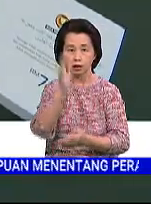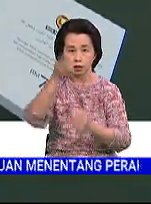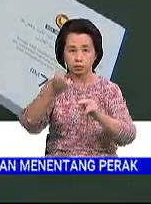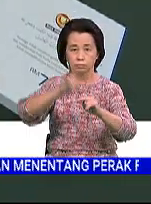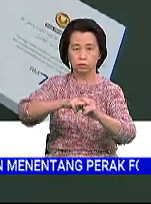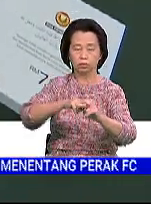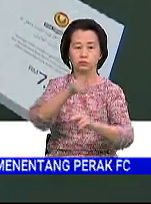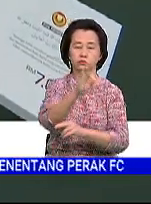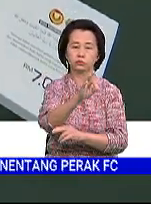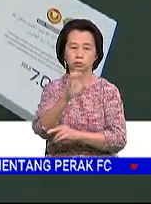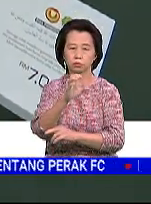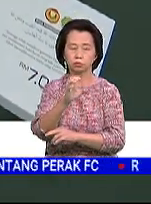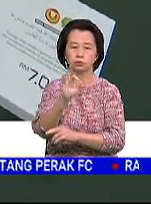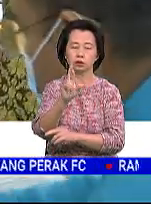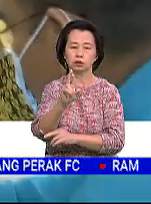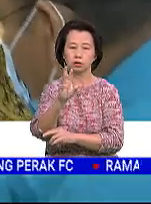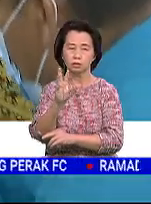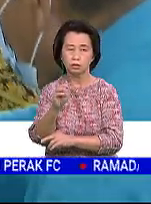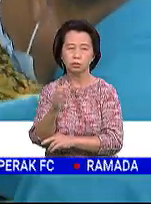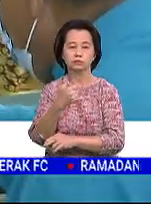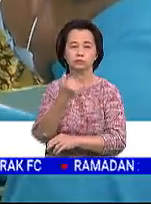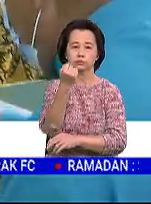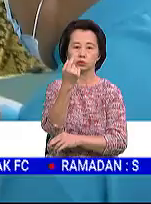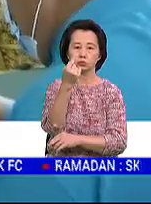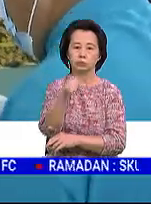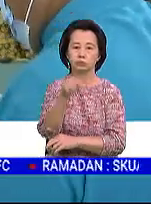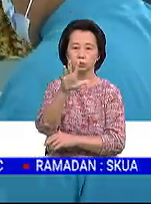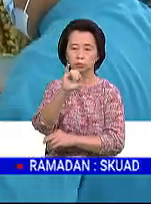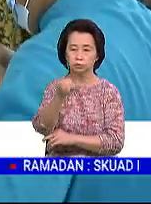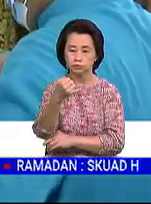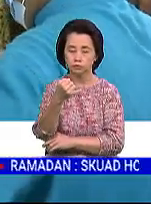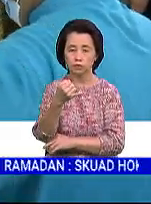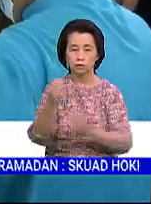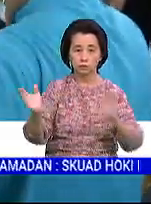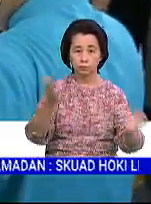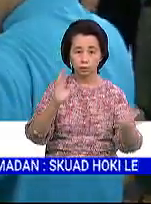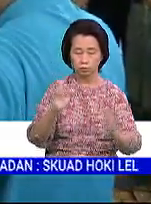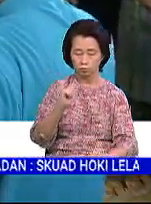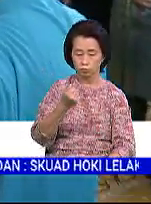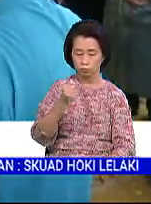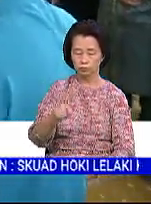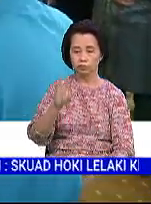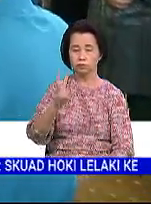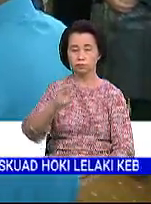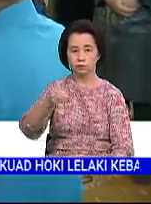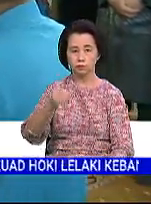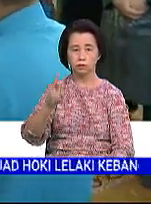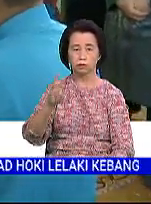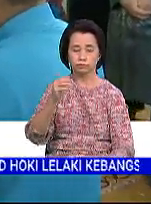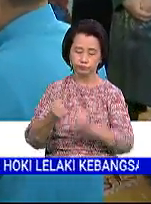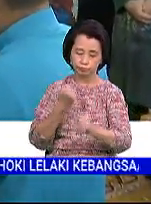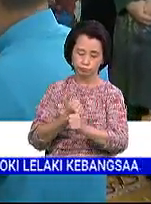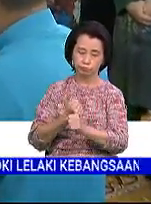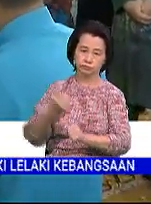sebanyak RM900,000, iaitu RM11.5 juta berbanding RM10.6 juta tahun